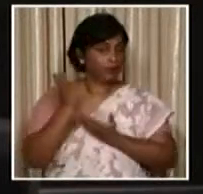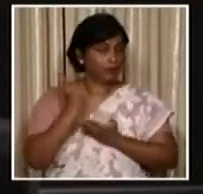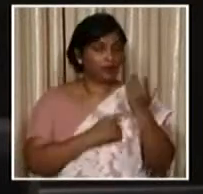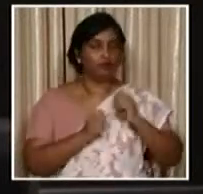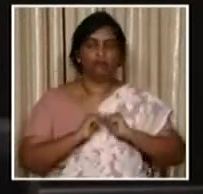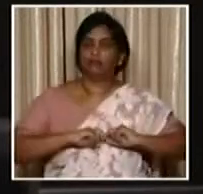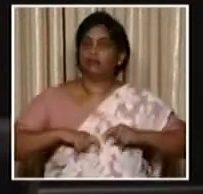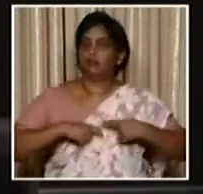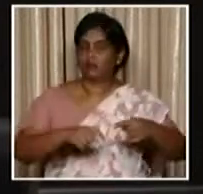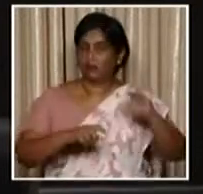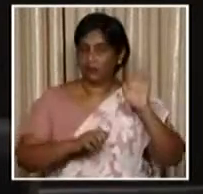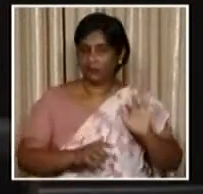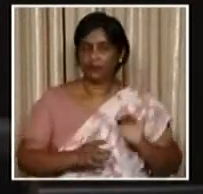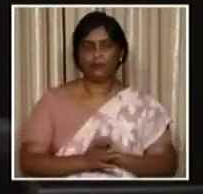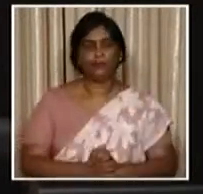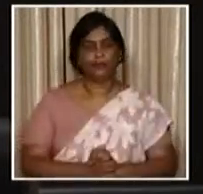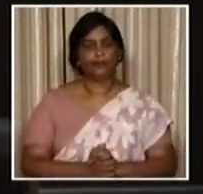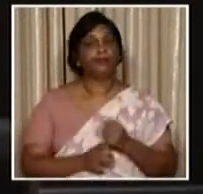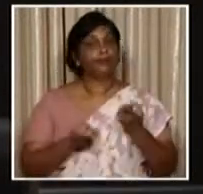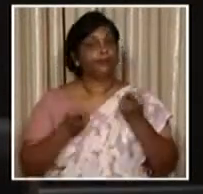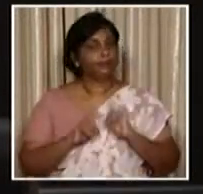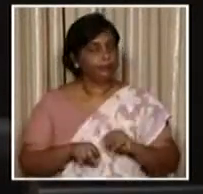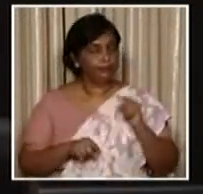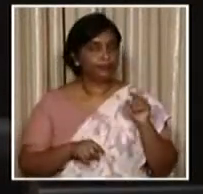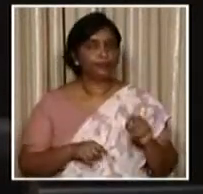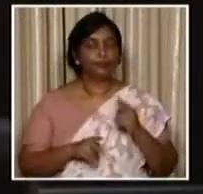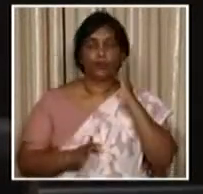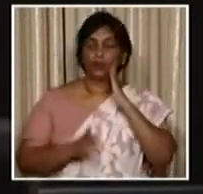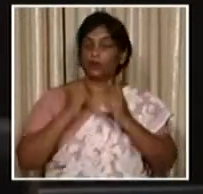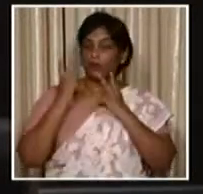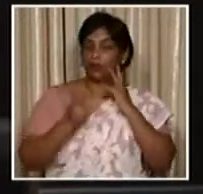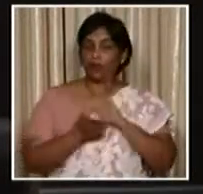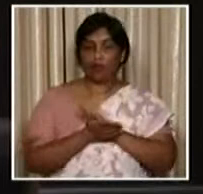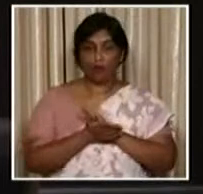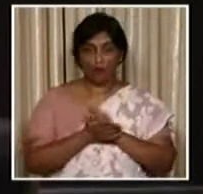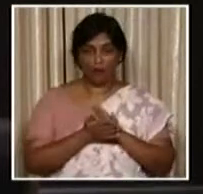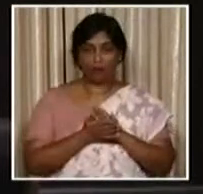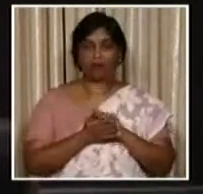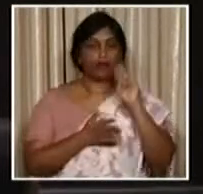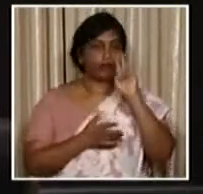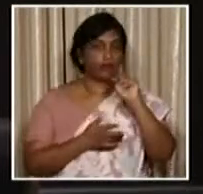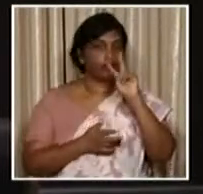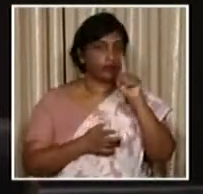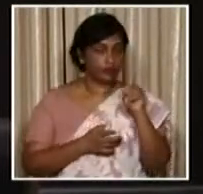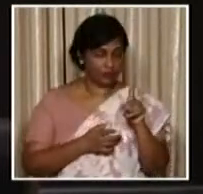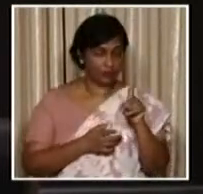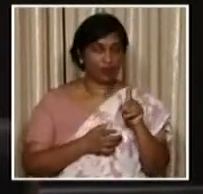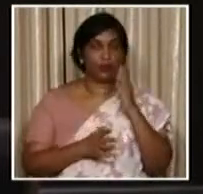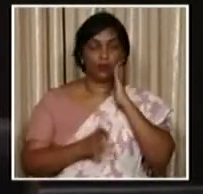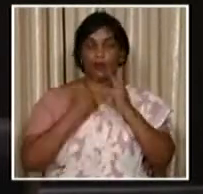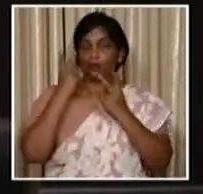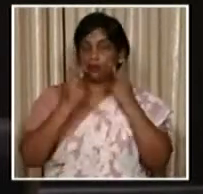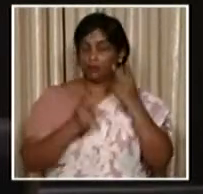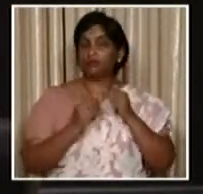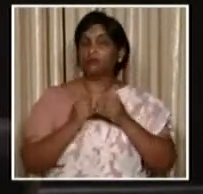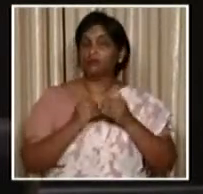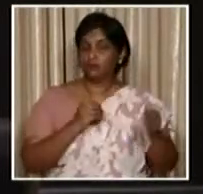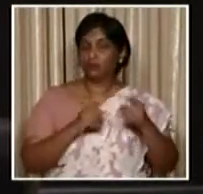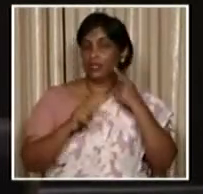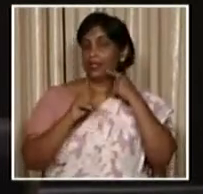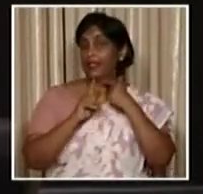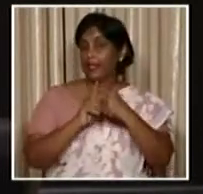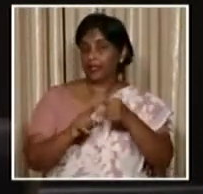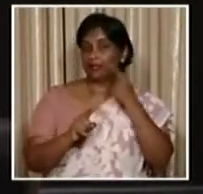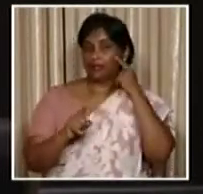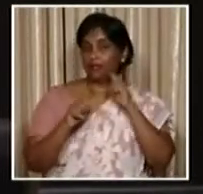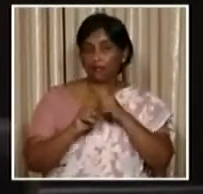නඩු කටයුතු ඉස්සරහට සිදු වේගෙන යනවා ඊළඟට සංචාරක හෝටල් 20යි 21 සංචාරක හෝටල් ඉලක්ක කරගෙන